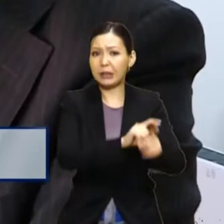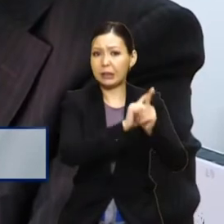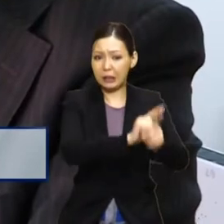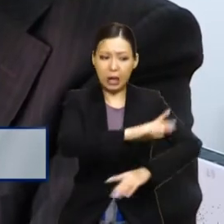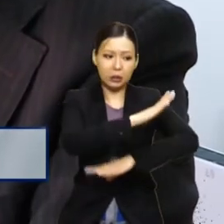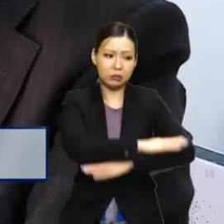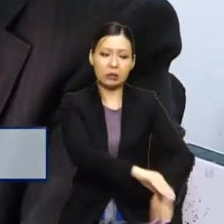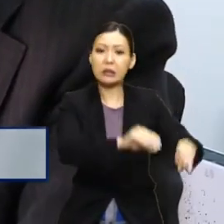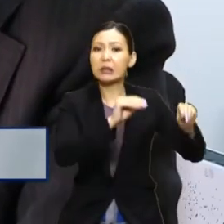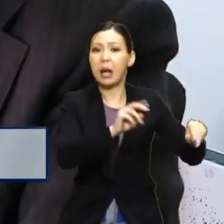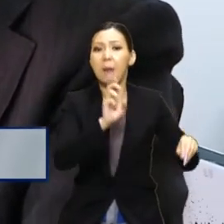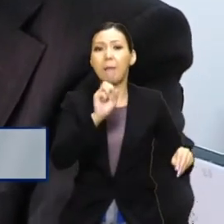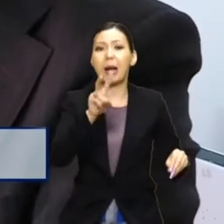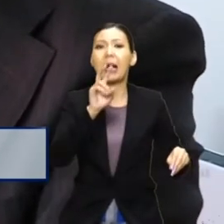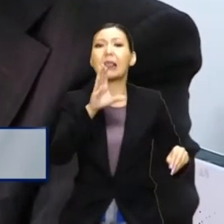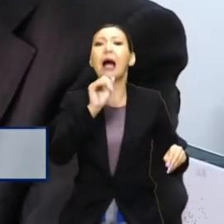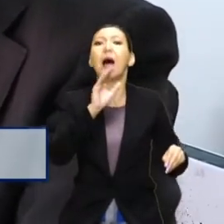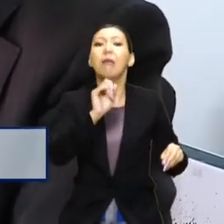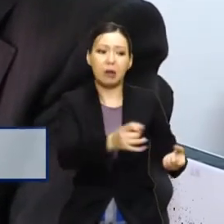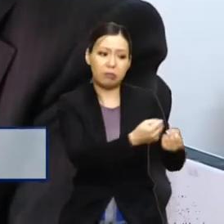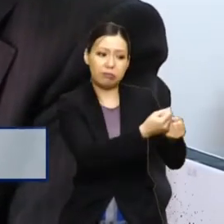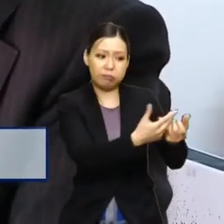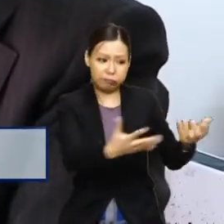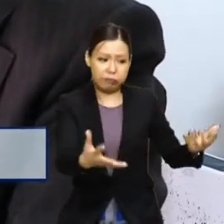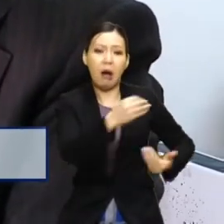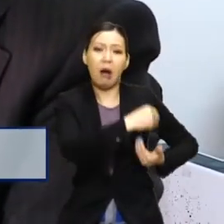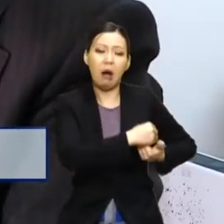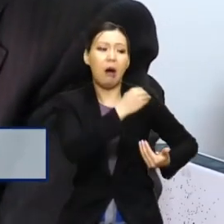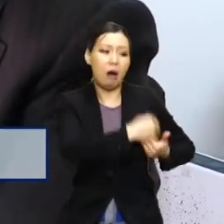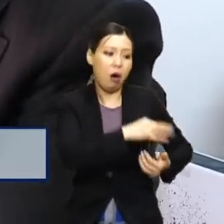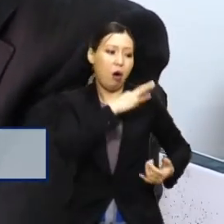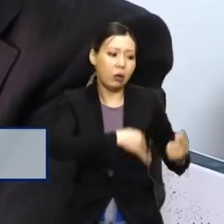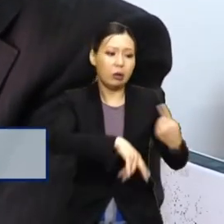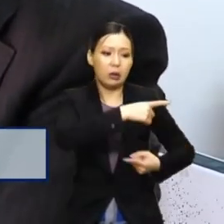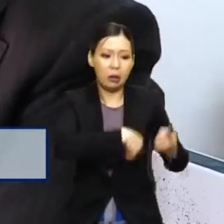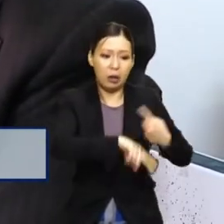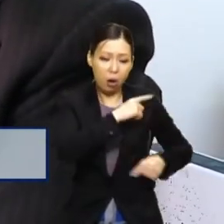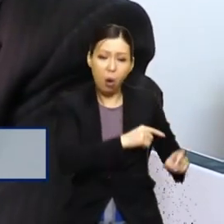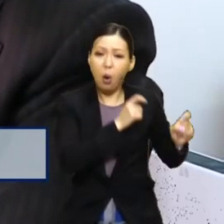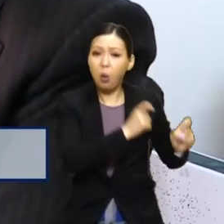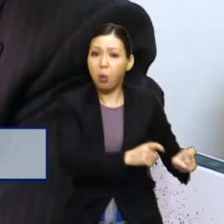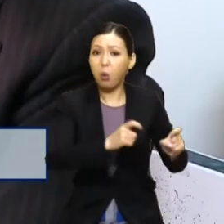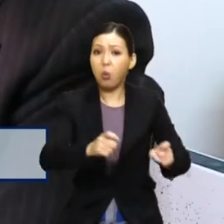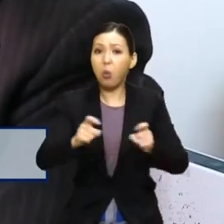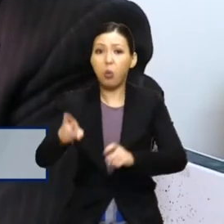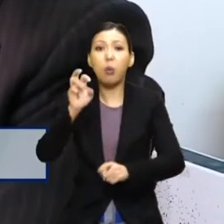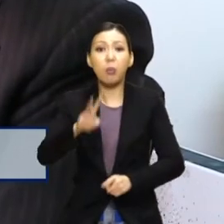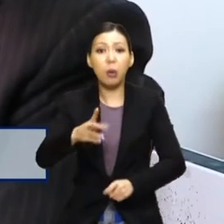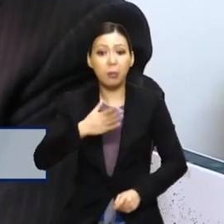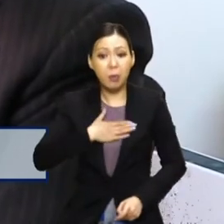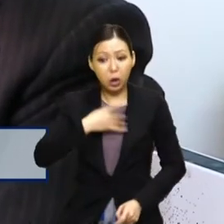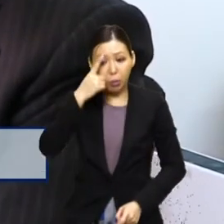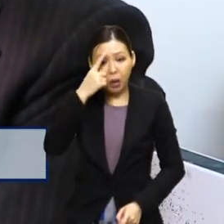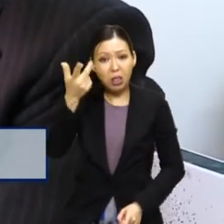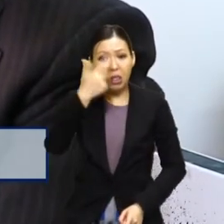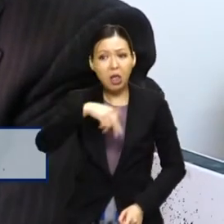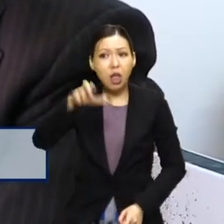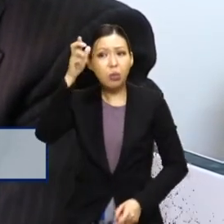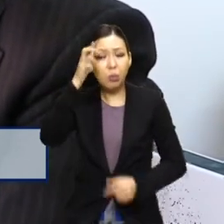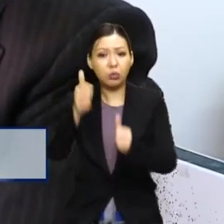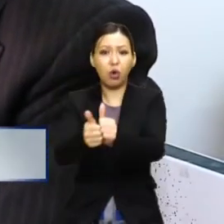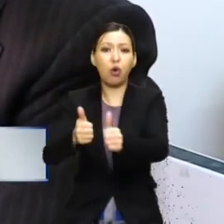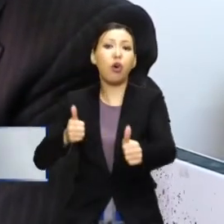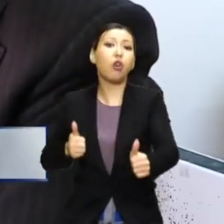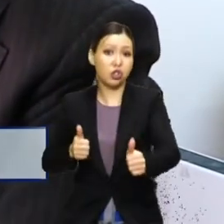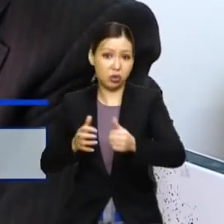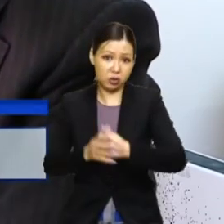бакалаврын сургалтаа хийгээд бакалаврын тоогоо өсгөө тэнцэнээс орлогоо нэмэгдүүлээд ингээд энэ маягаараа явах юм бол үнэхээр манай дээд боловсрол бол хоцрогдно. Тийм учраас